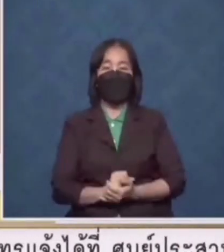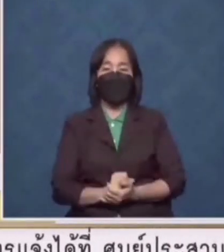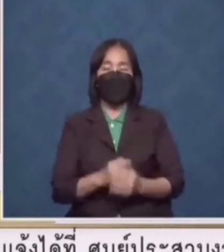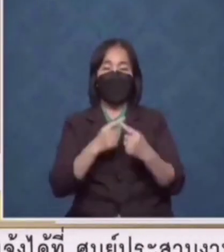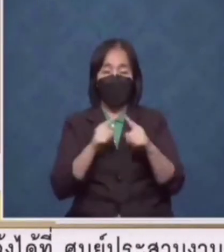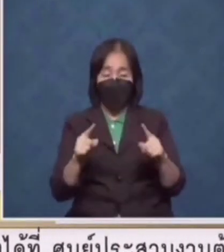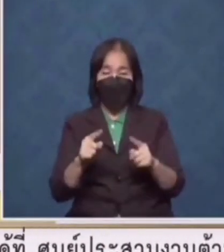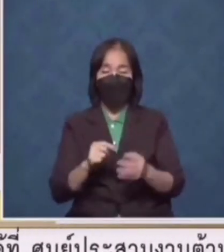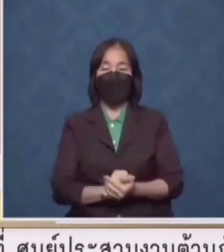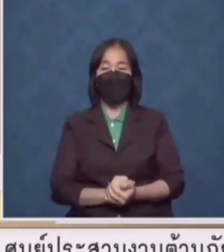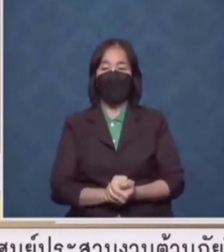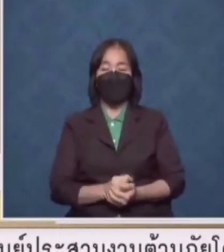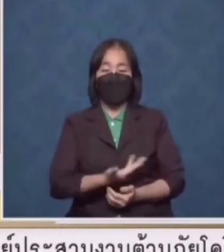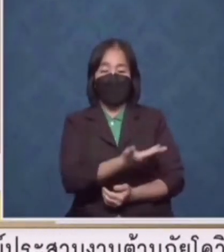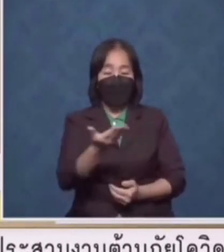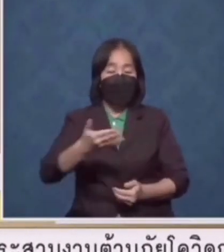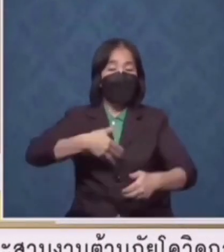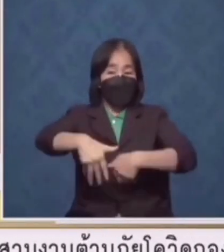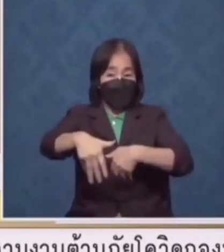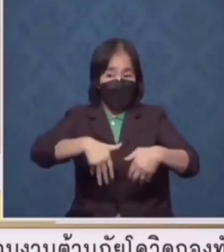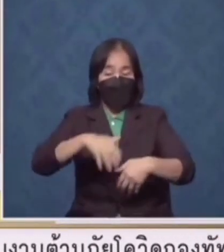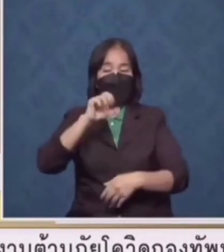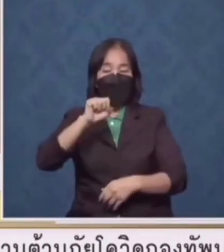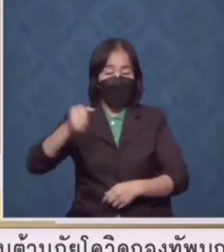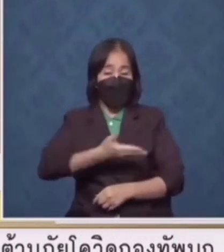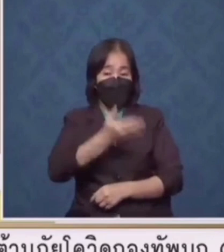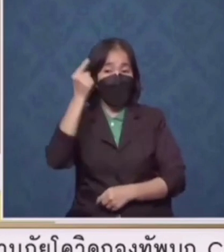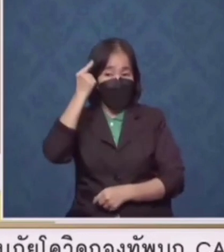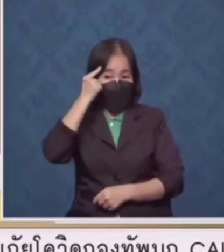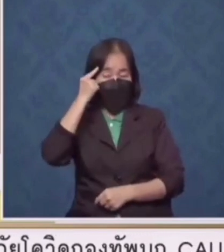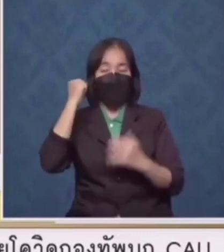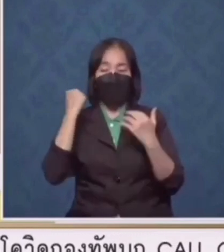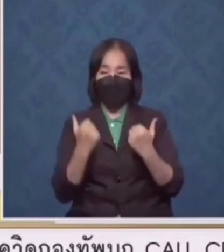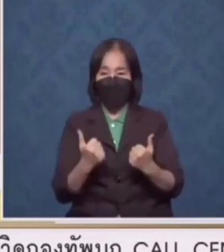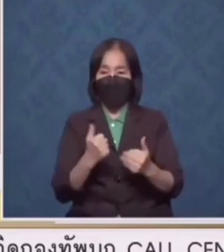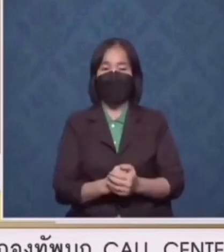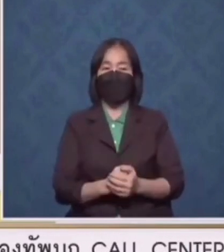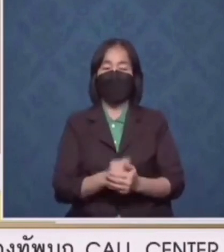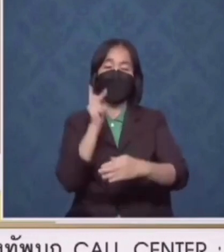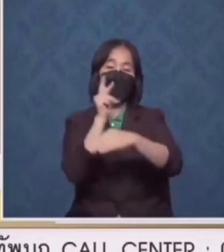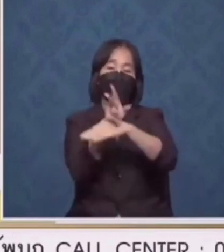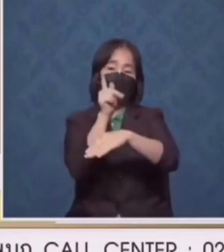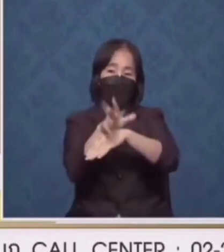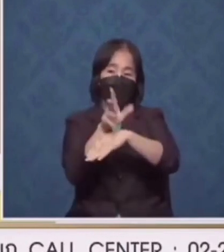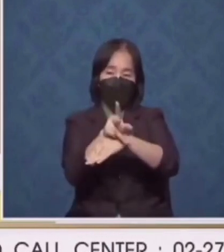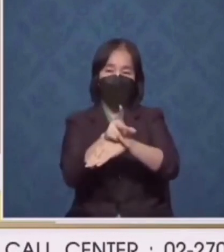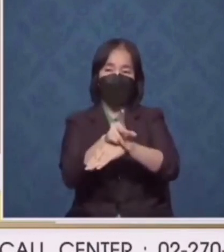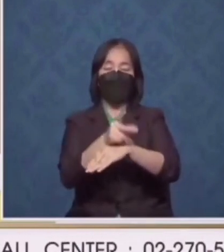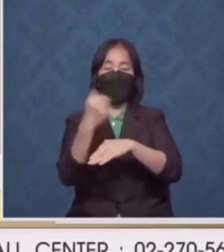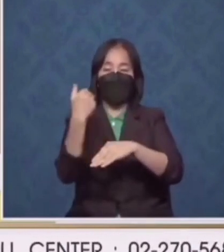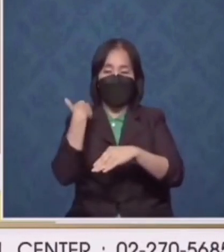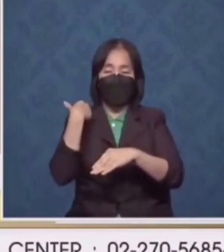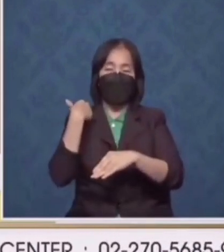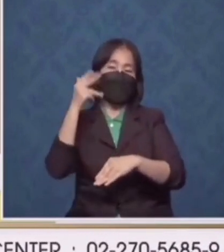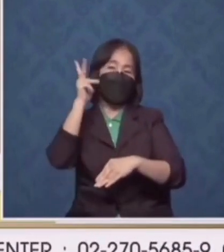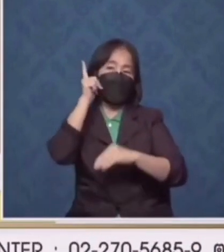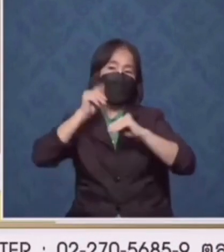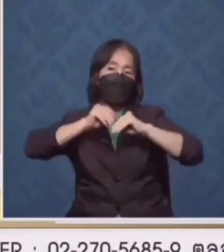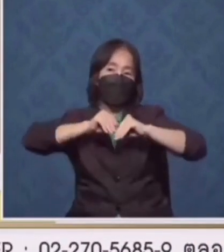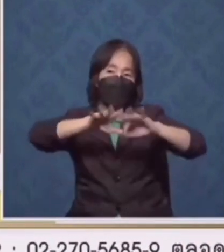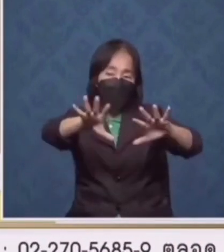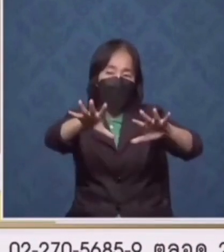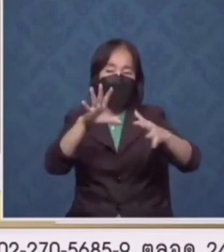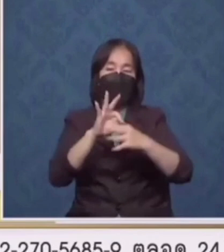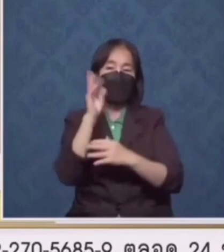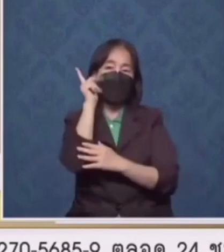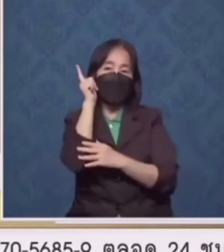กครั ท่านพนประชาชน คงรราวว่าปจุบันนั้น ใน Social เารมีการเปล้ยแพ้มือนข่มูลข่ว